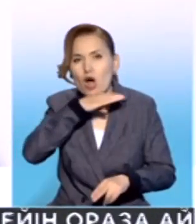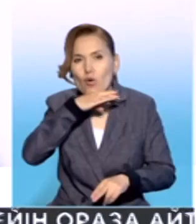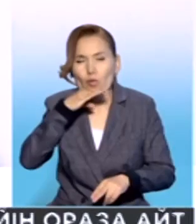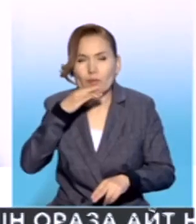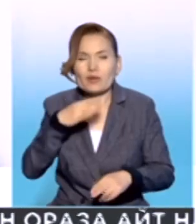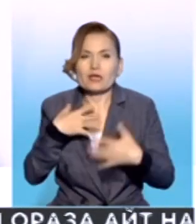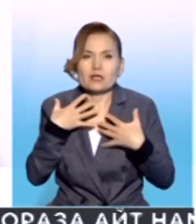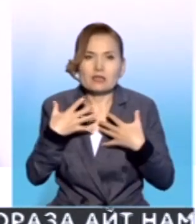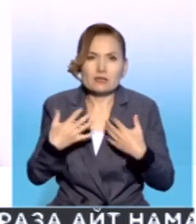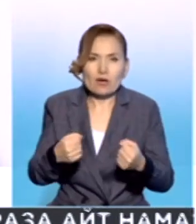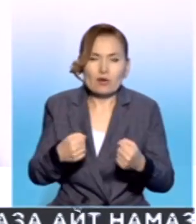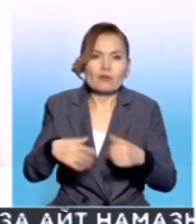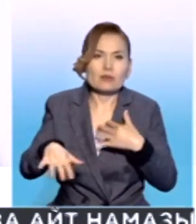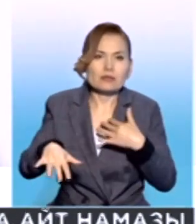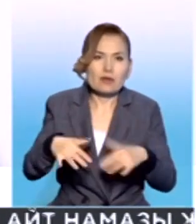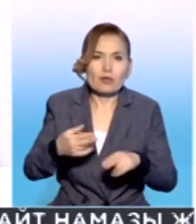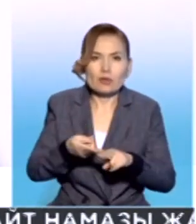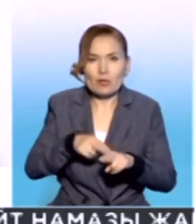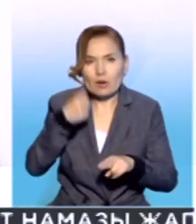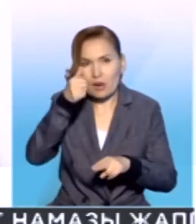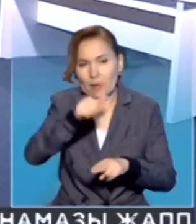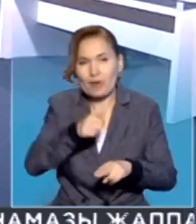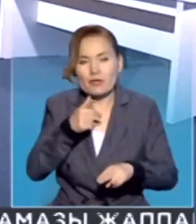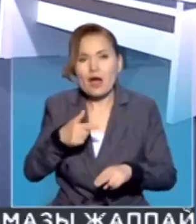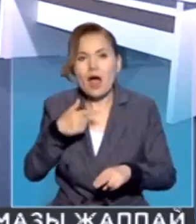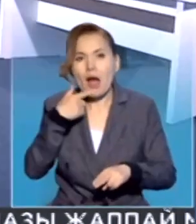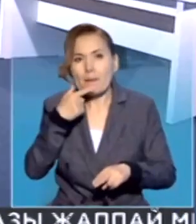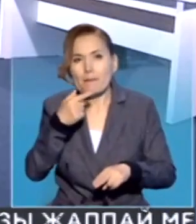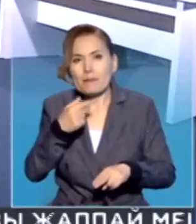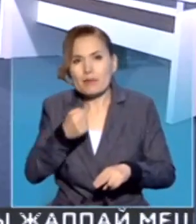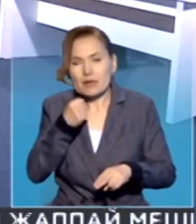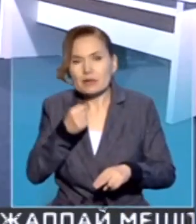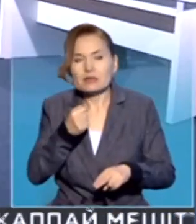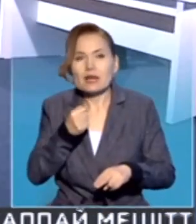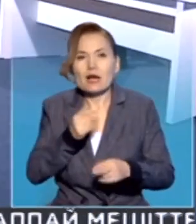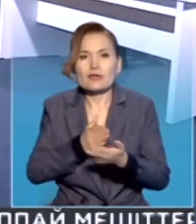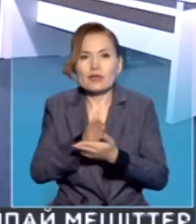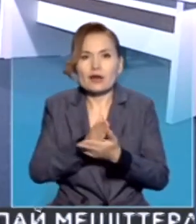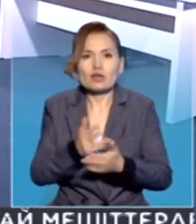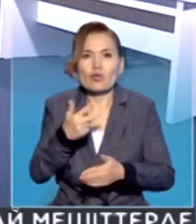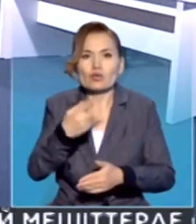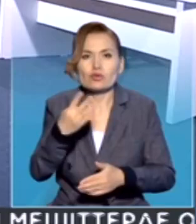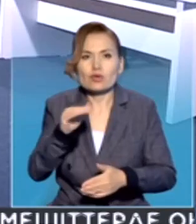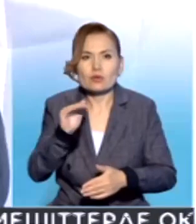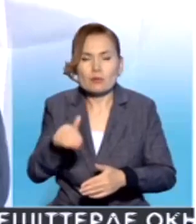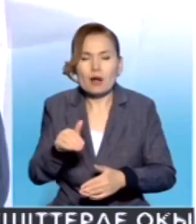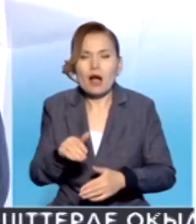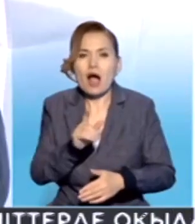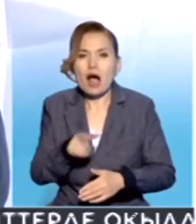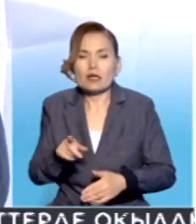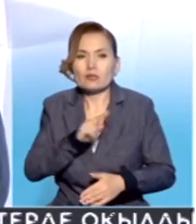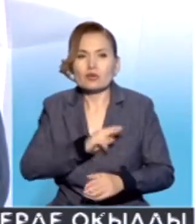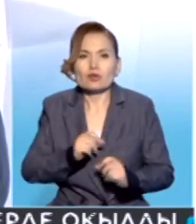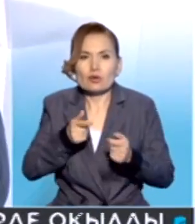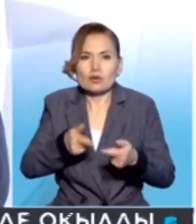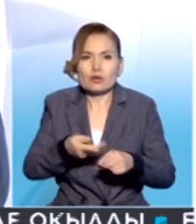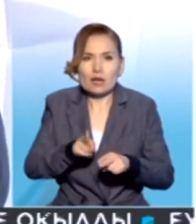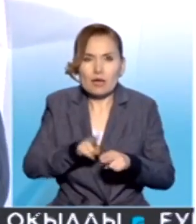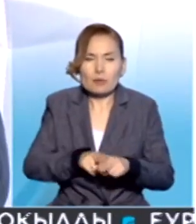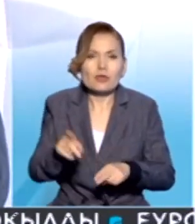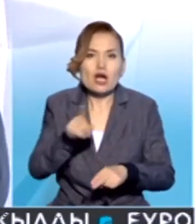әскердегі орында шектеулі. Мысалы, биыл мерзімді әскери қызметке 34 мың адам ғана алынған. Қорғаныс министрлігінің